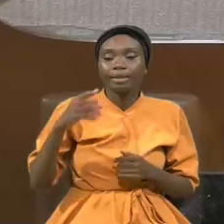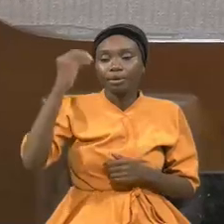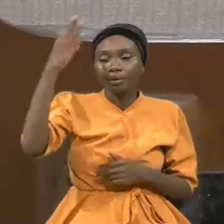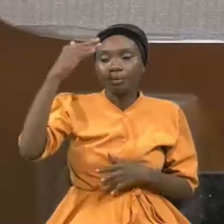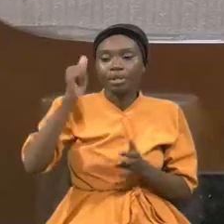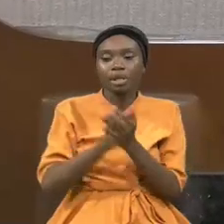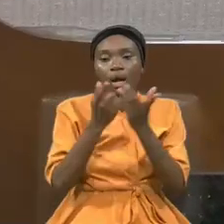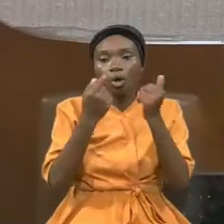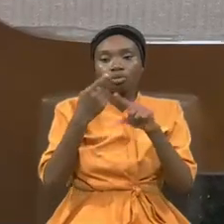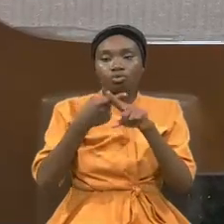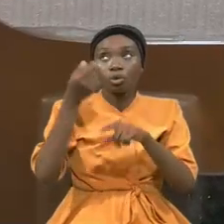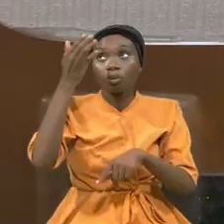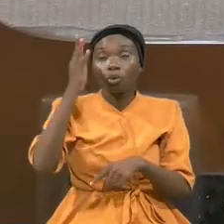Seigneur,